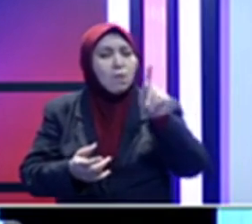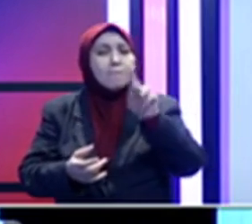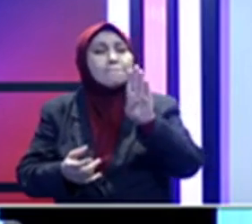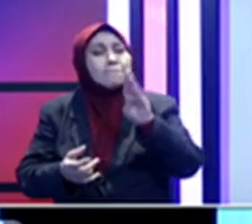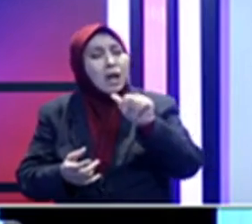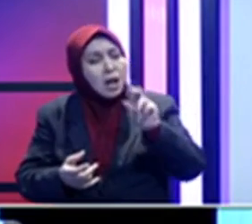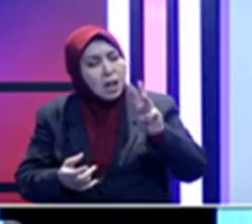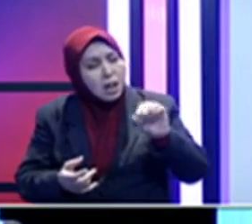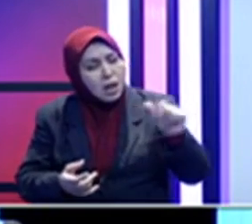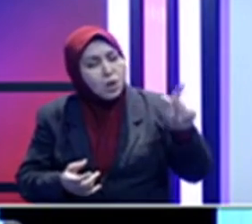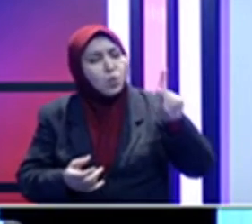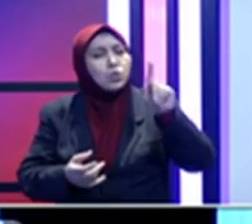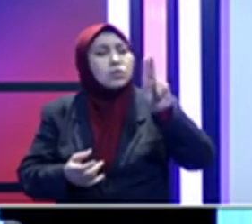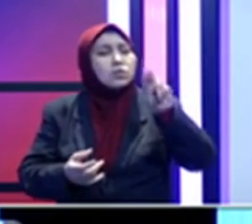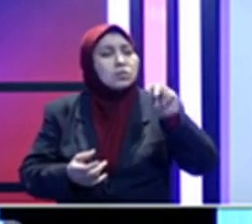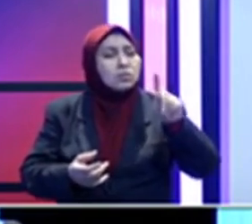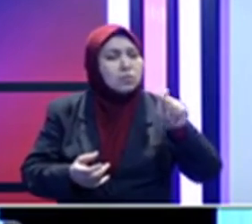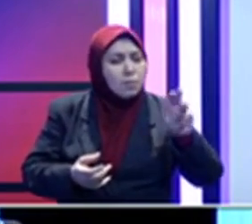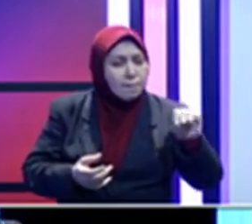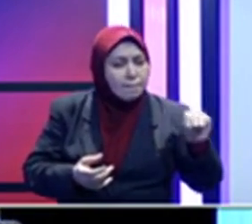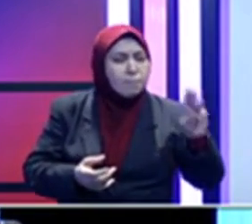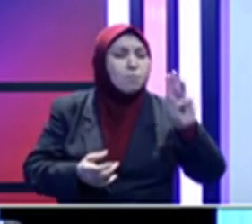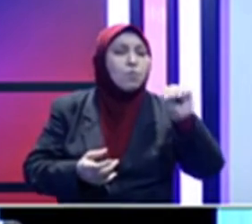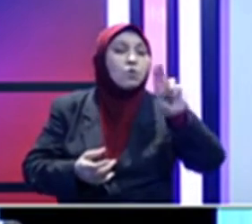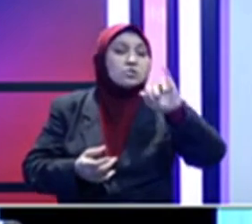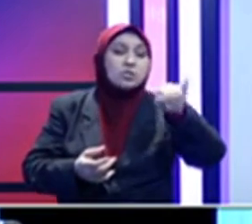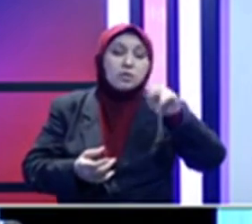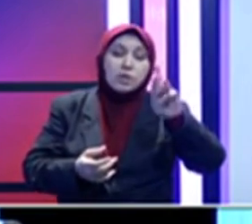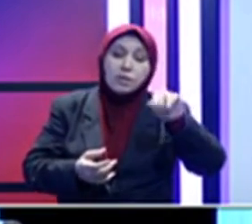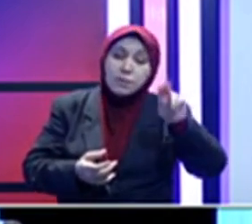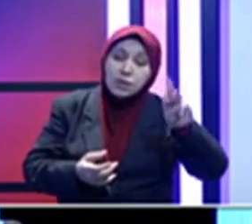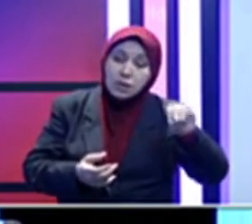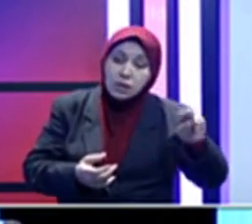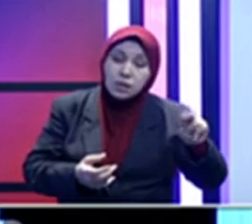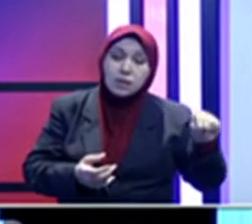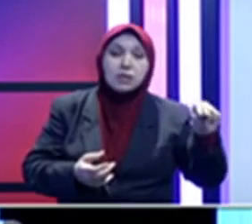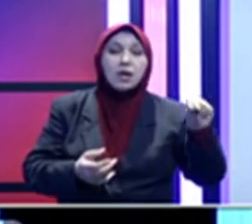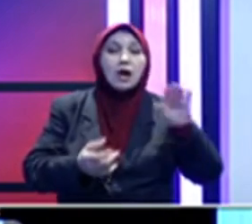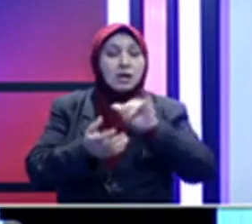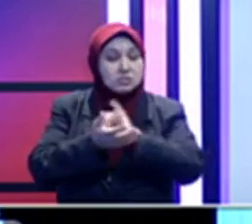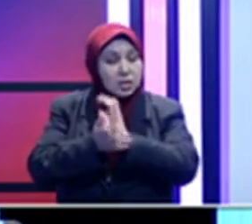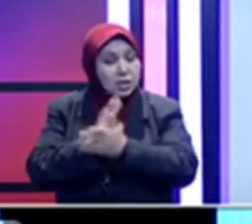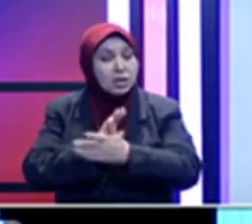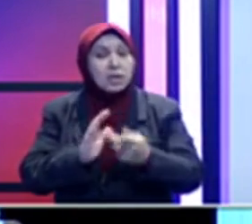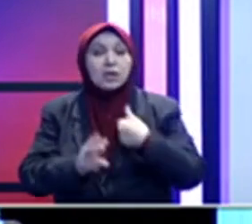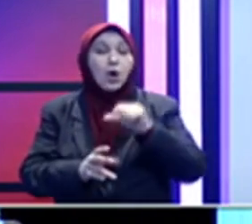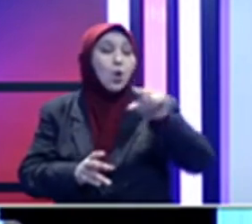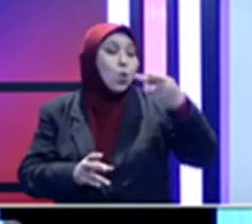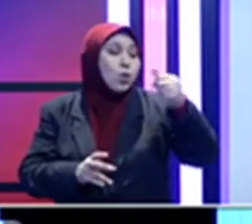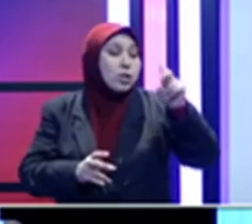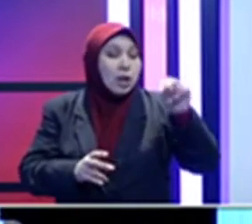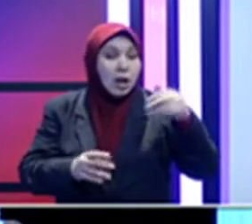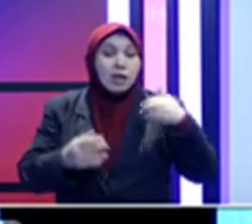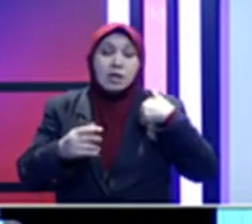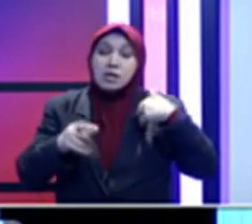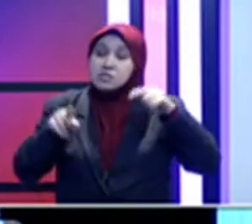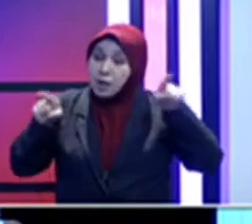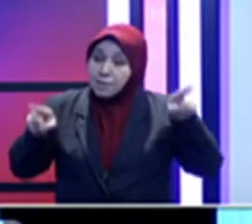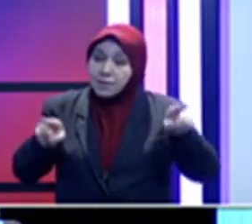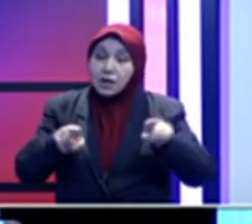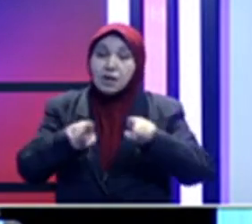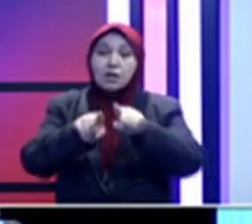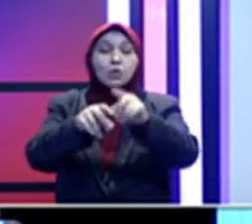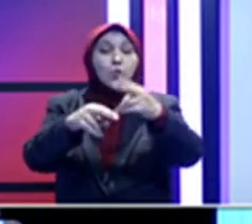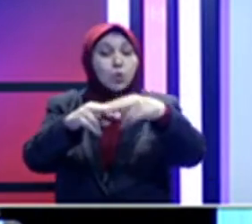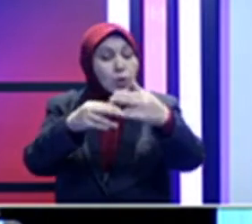balkol tunggu jadi mint anak kita bunda begitu Abby asam urat espak Widodo